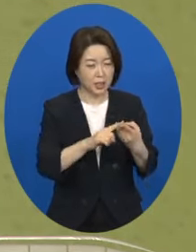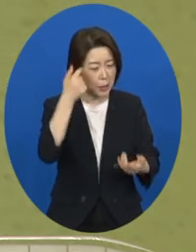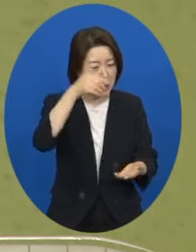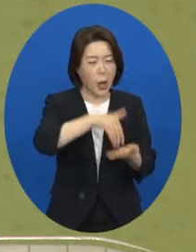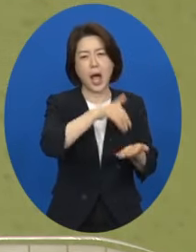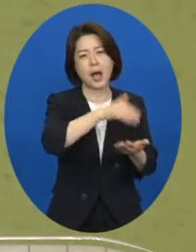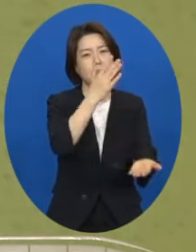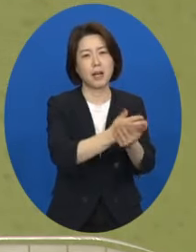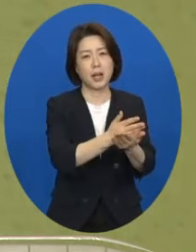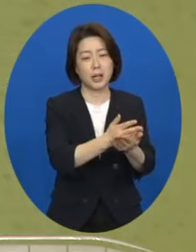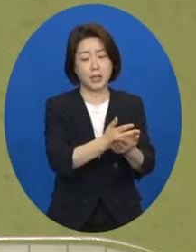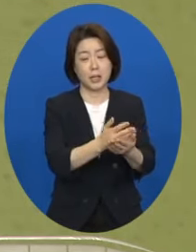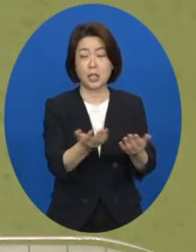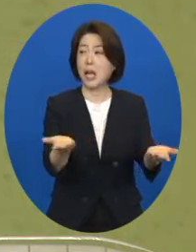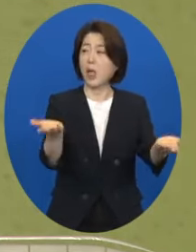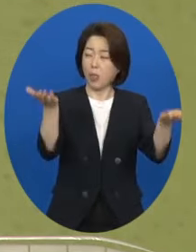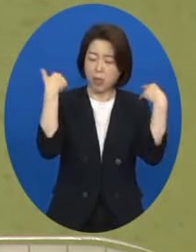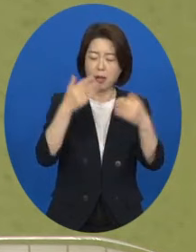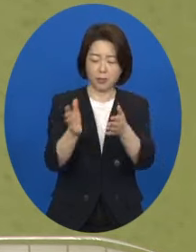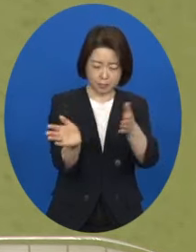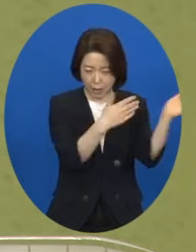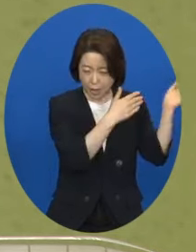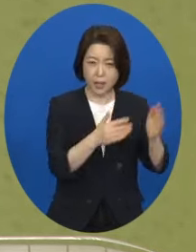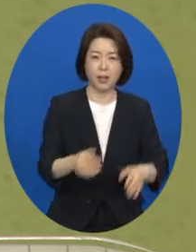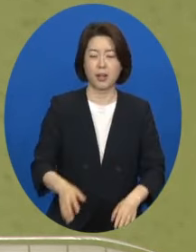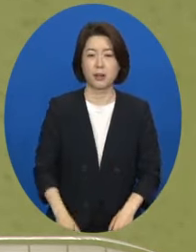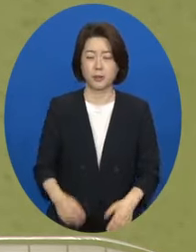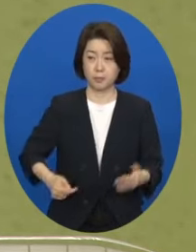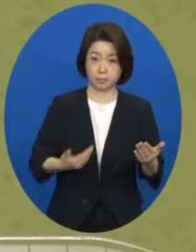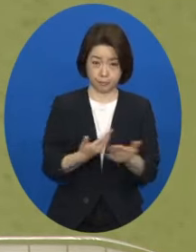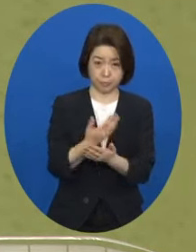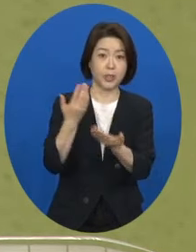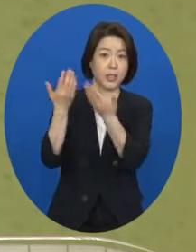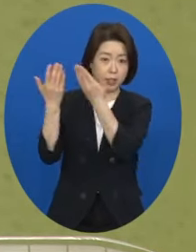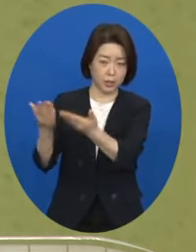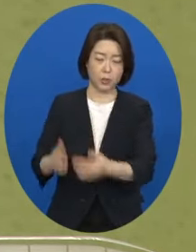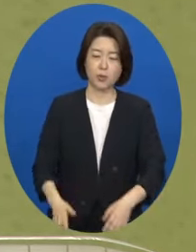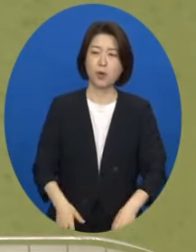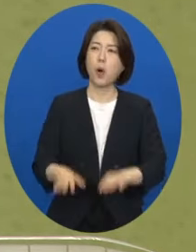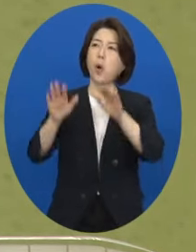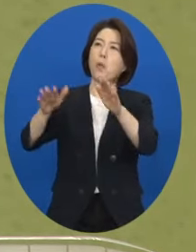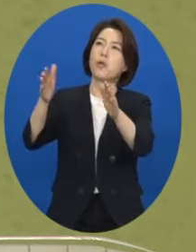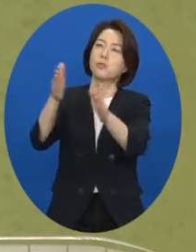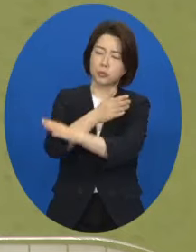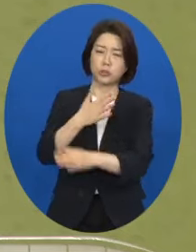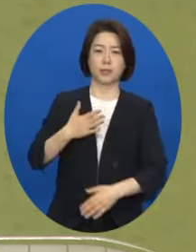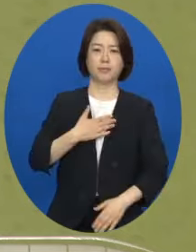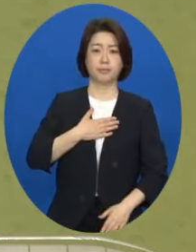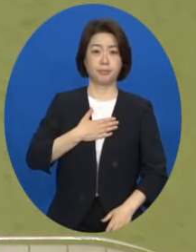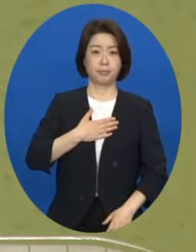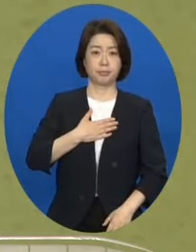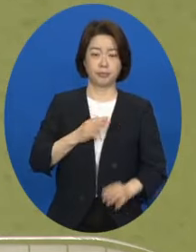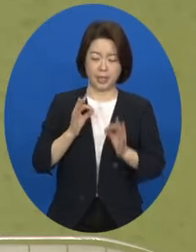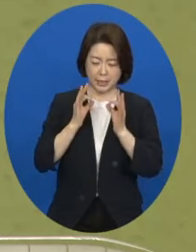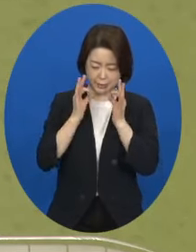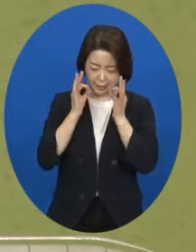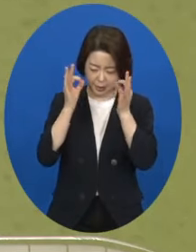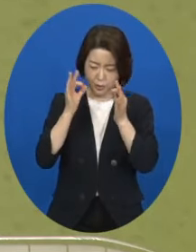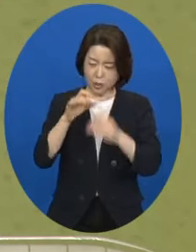하겠어요? 그거는 잊으시고 하나님 회개하면서, 주님 나를 오늘부터 최선의